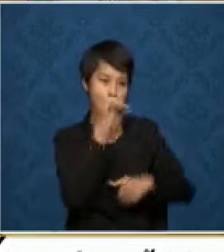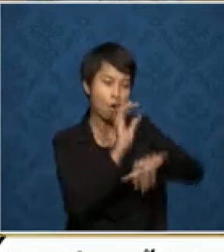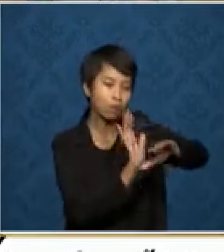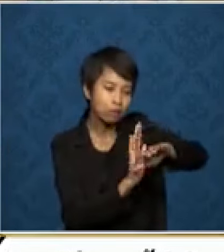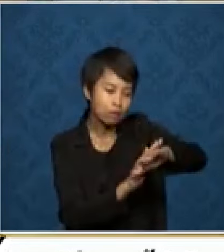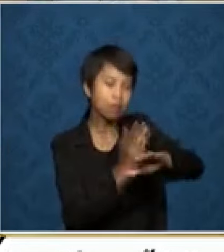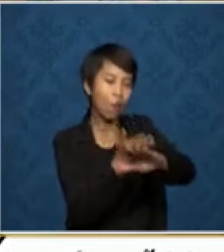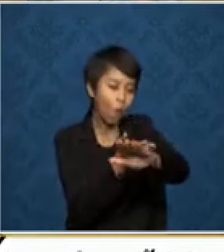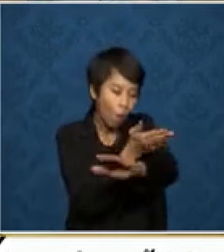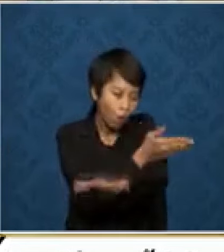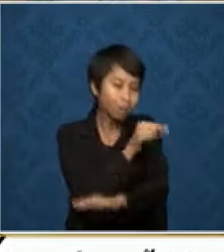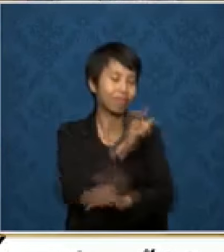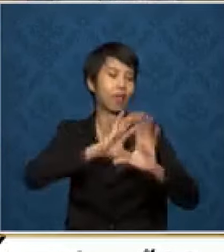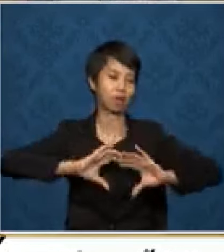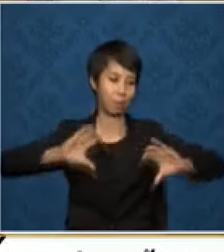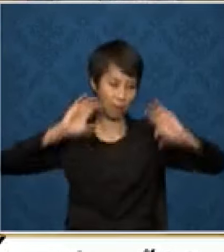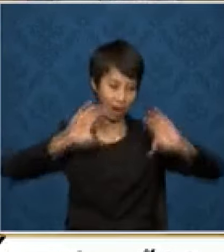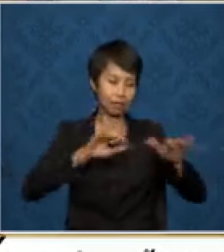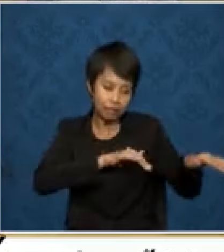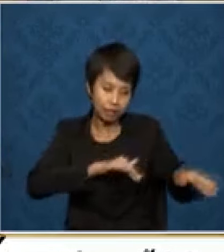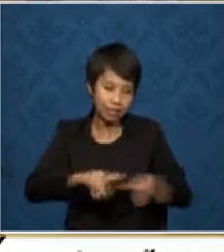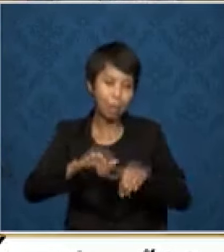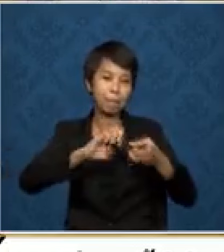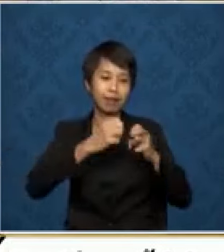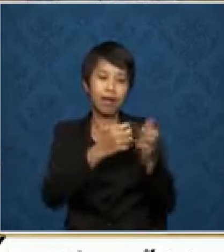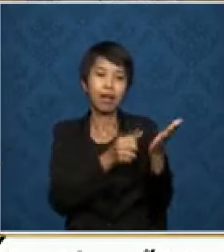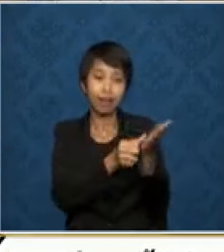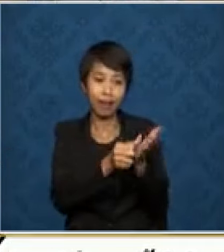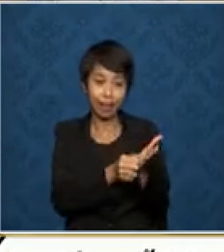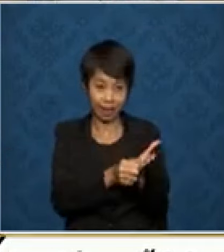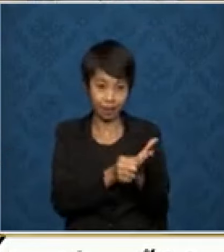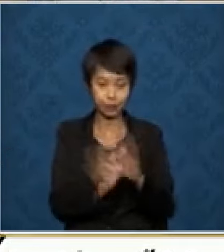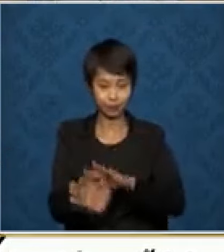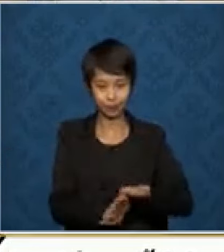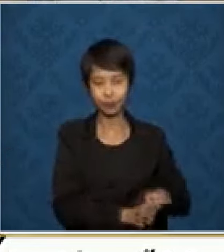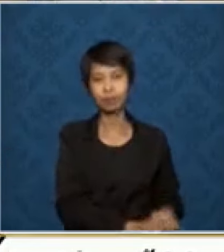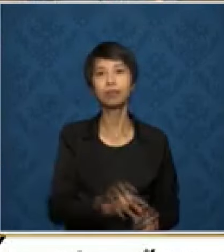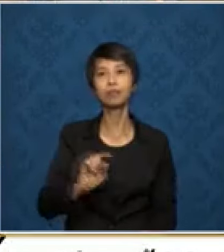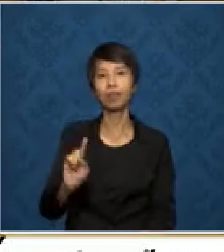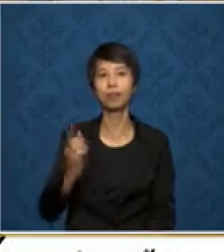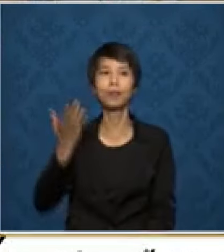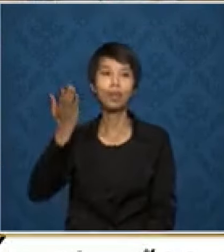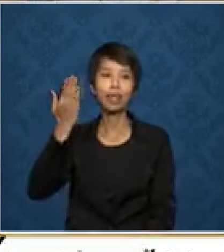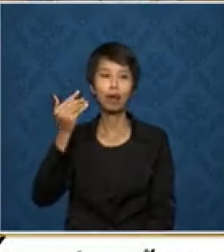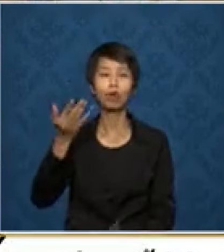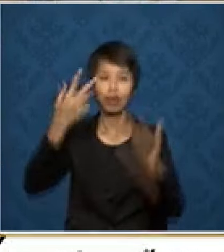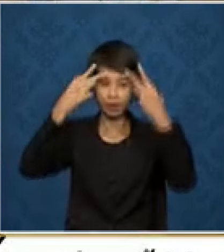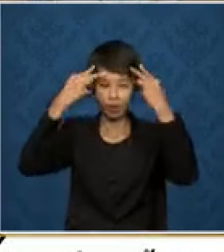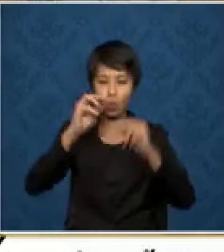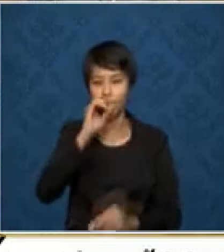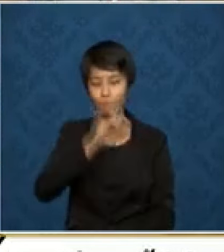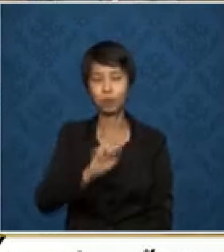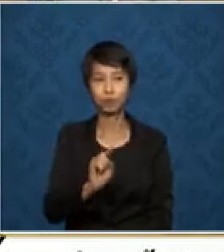ล่วงหน้าให้รัฐบาลเตรียมแก้ไว้อีกเรื่องที่ต้องพูดตะกี้ท่านนายกก็พูดเรื่อง